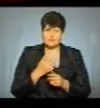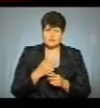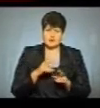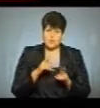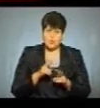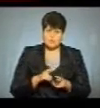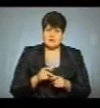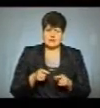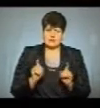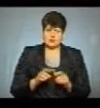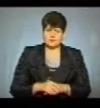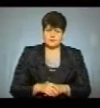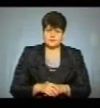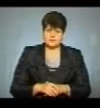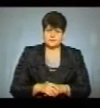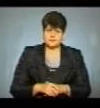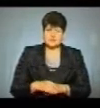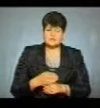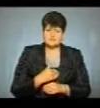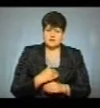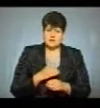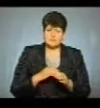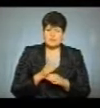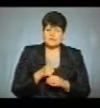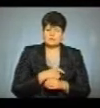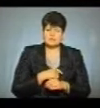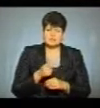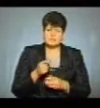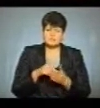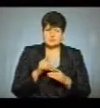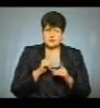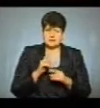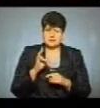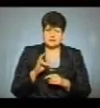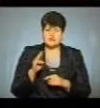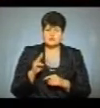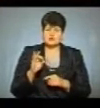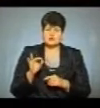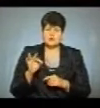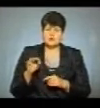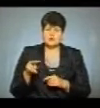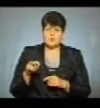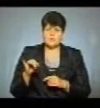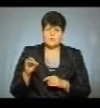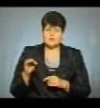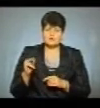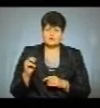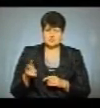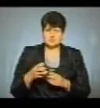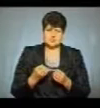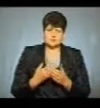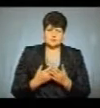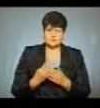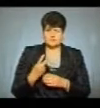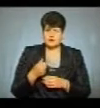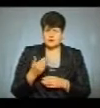огляду гінеколога. Ініціювала проєкт депутат Тернопільської міської ради Наталія Шоломійчук. Ще десь приблизно 2